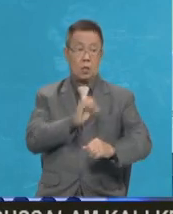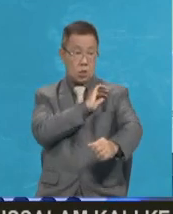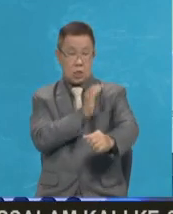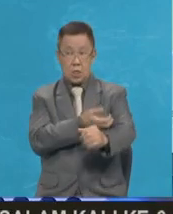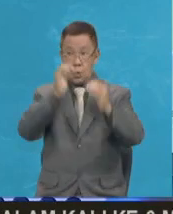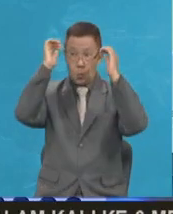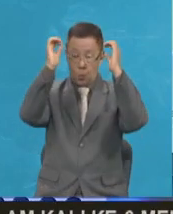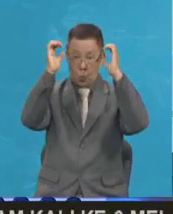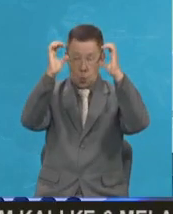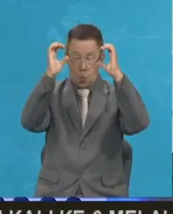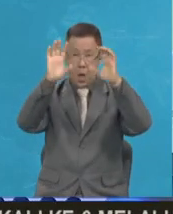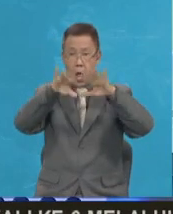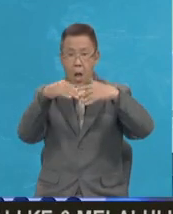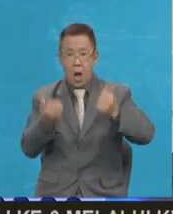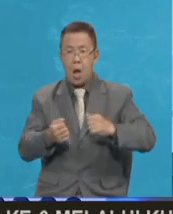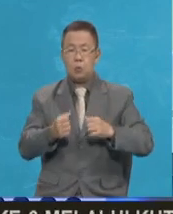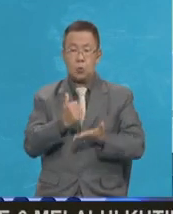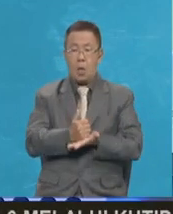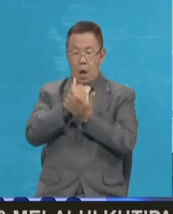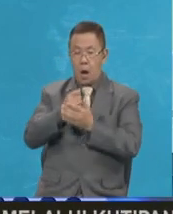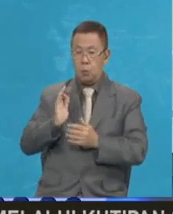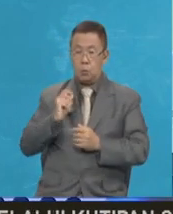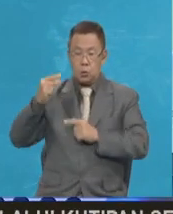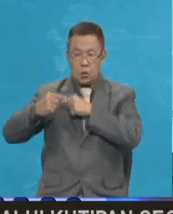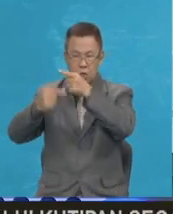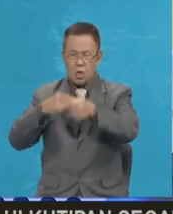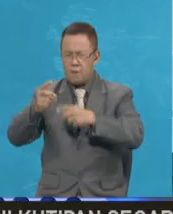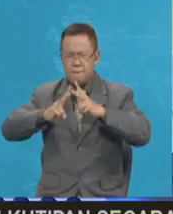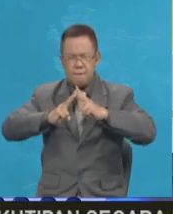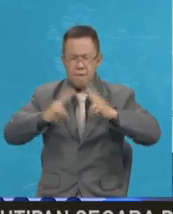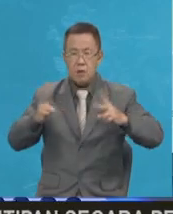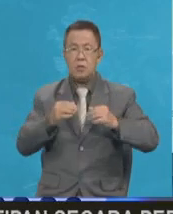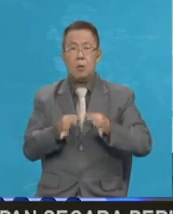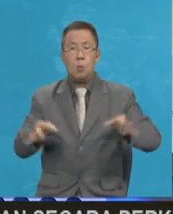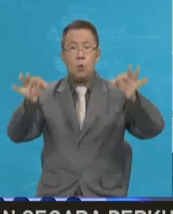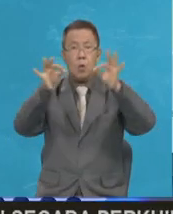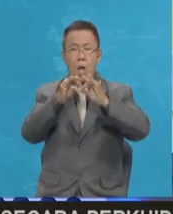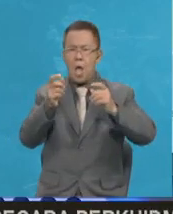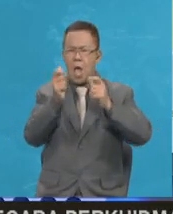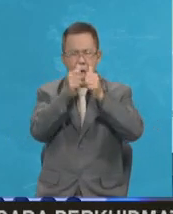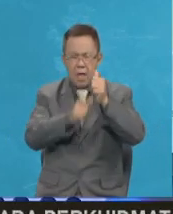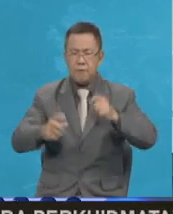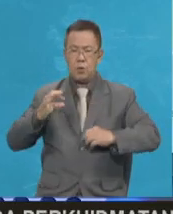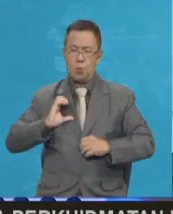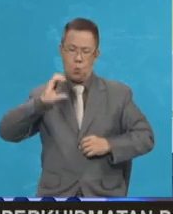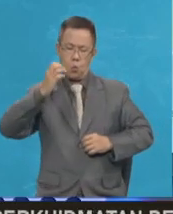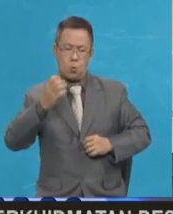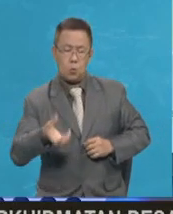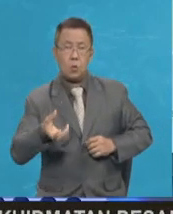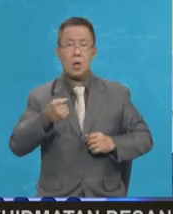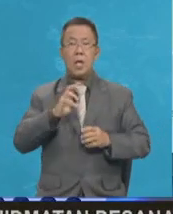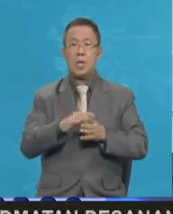pengajar dalam membentuk Generasi masa depan adalah signifikan dengan sentence commited dan proaktif